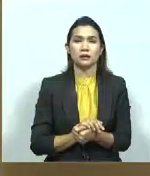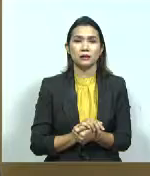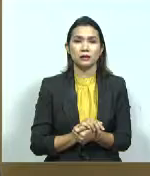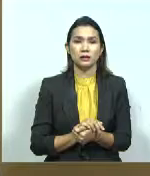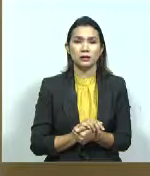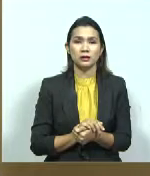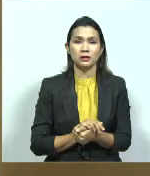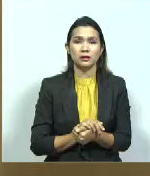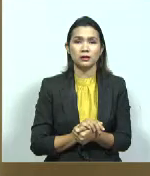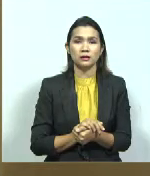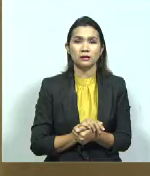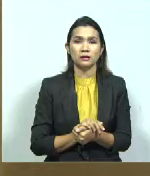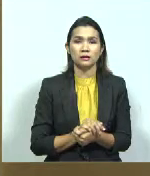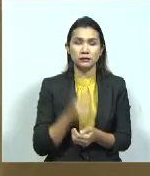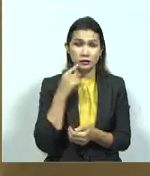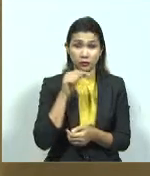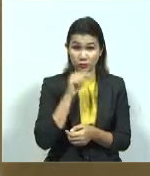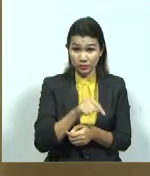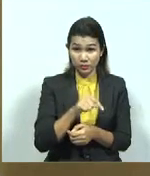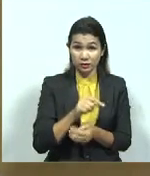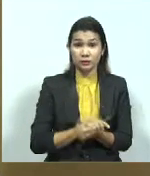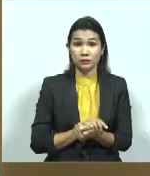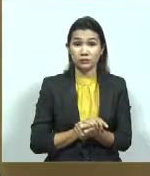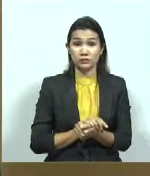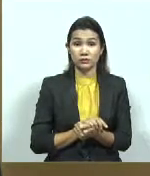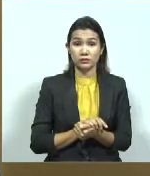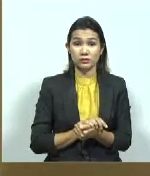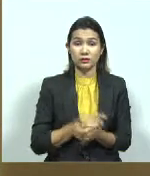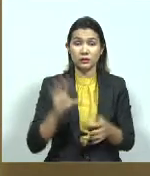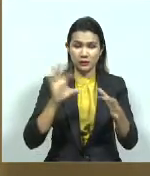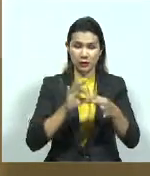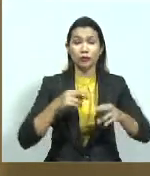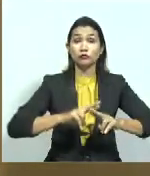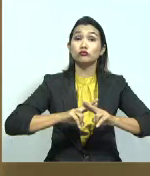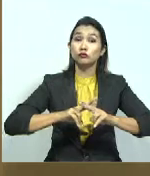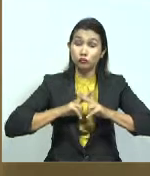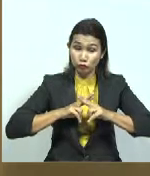วนของคดีเนี่ยเป็นเรื่องส่วนตัวนะครับแล้